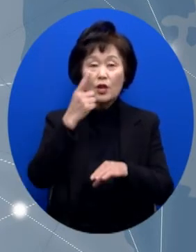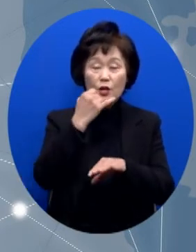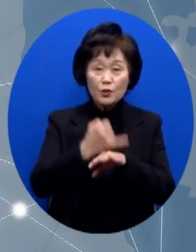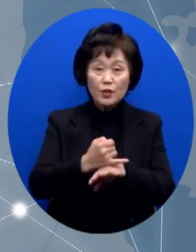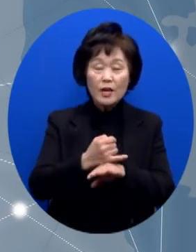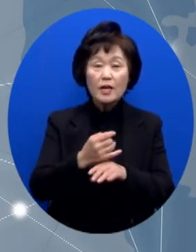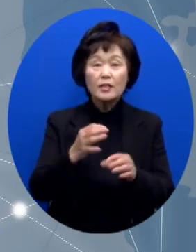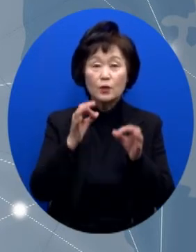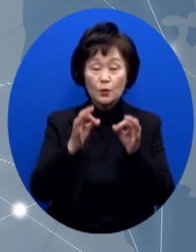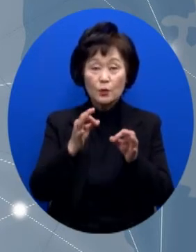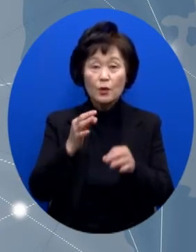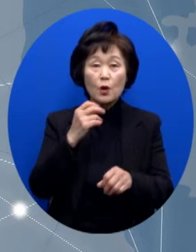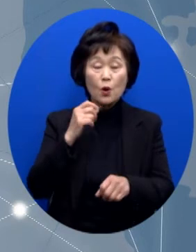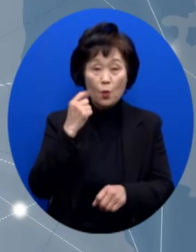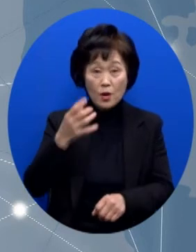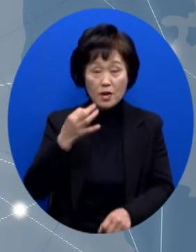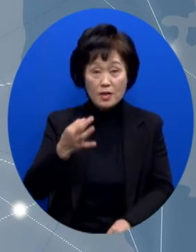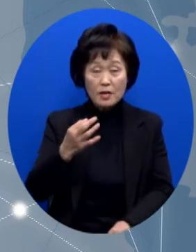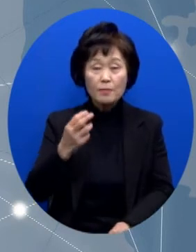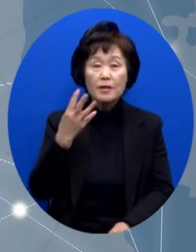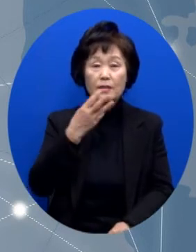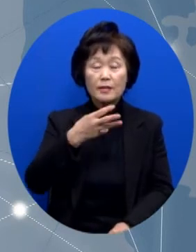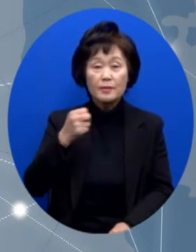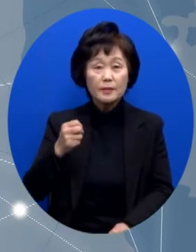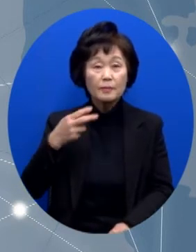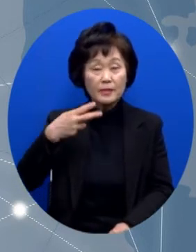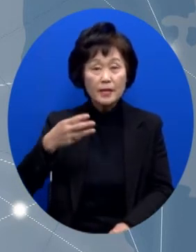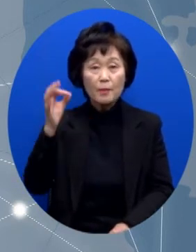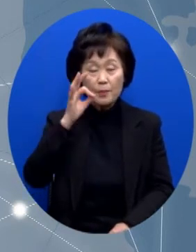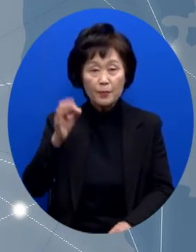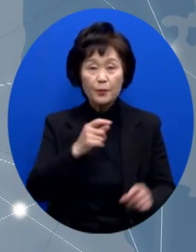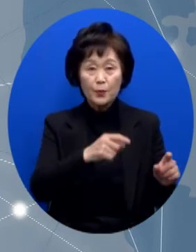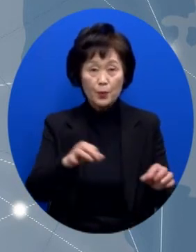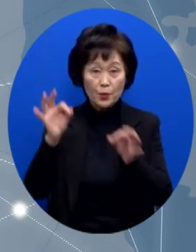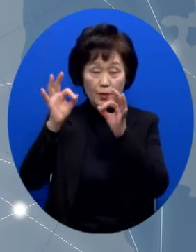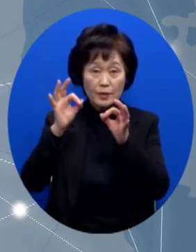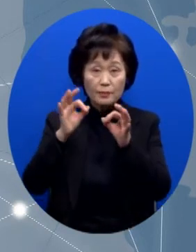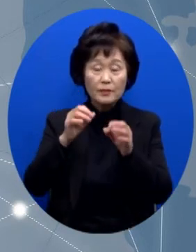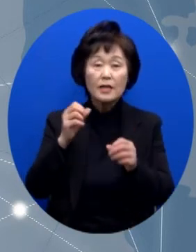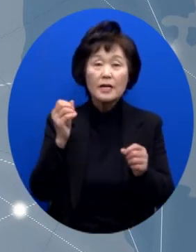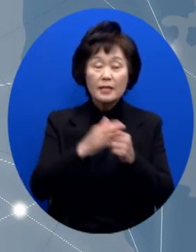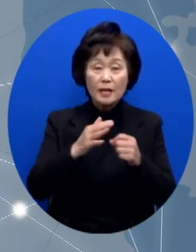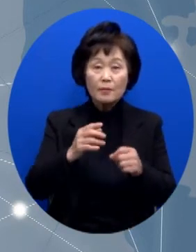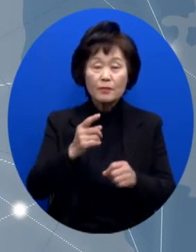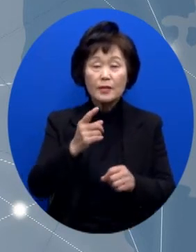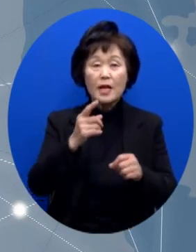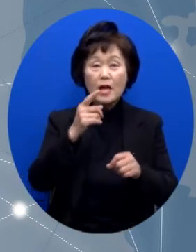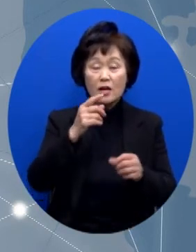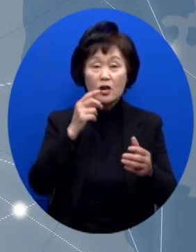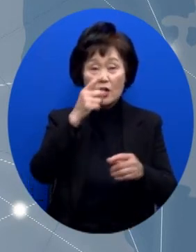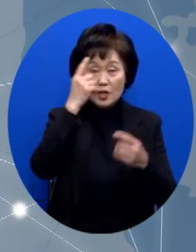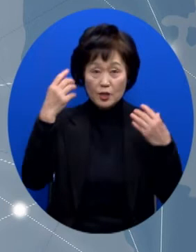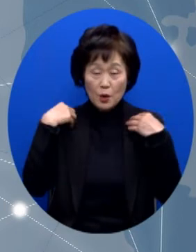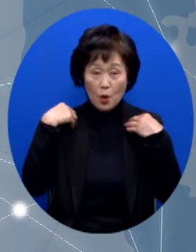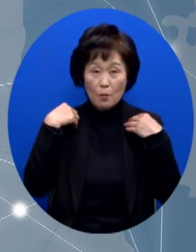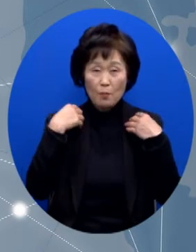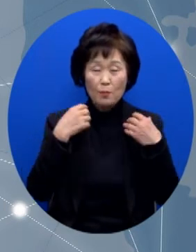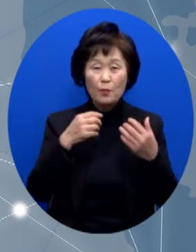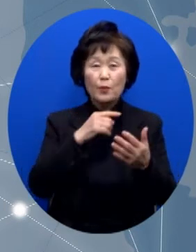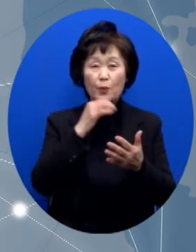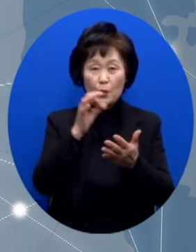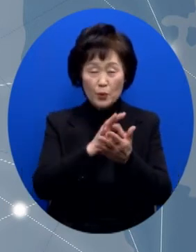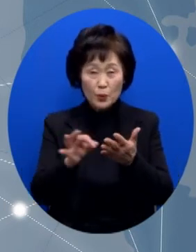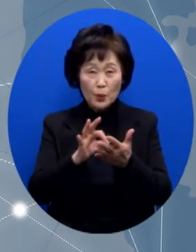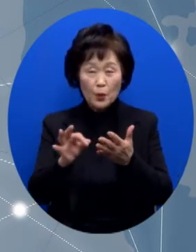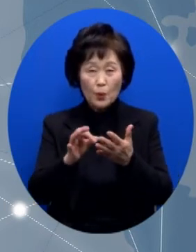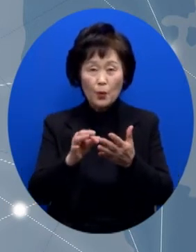넘게 올렸습니다. 이에 따라 연방정부와 주시정부의 지출이 7조 원가량 늘어나면서 재정난은 더욱 심화될